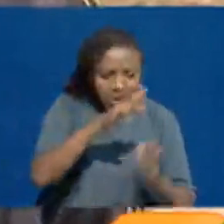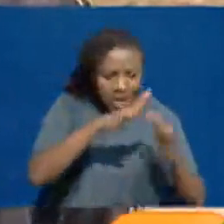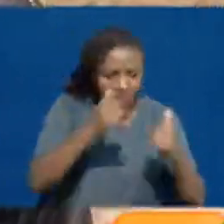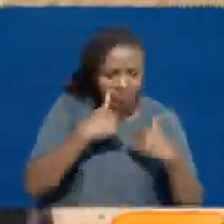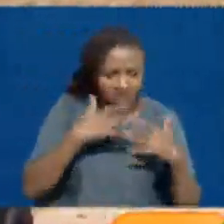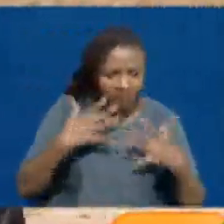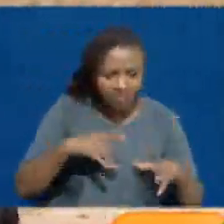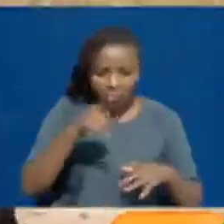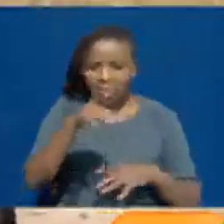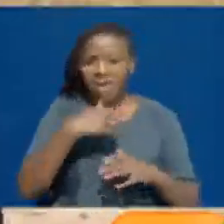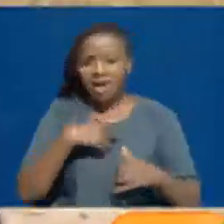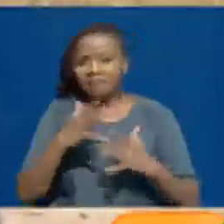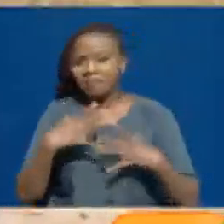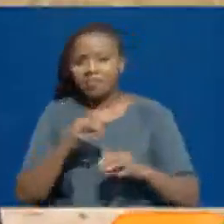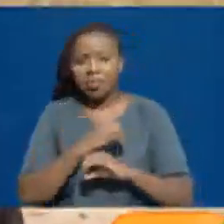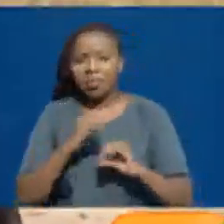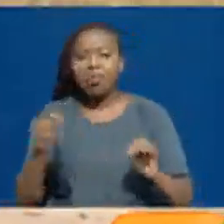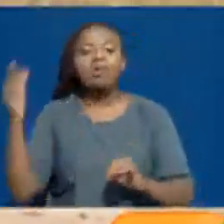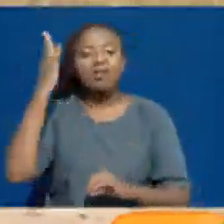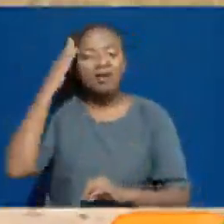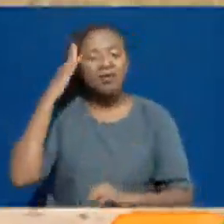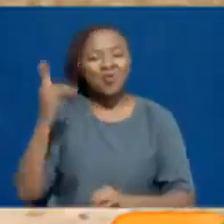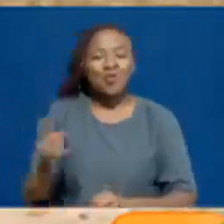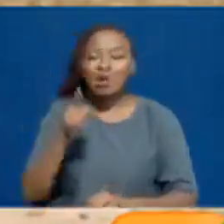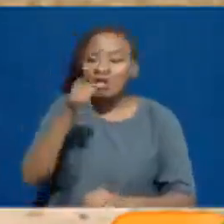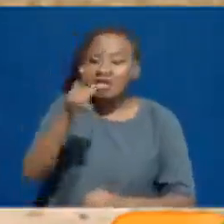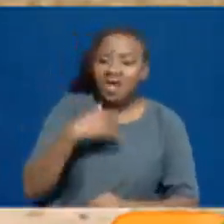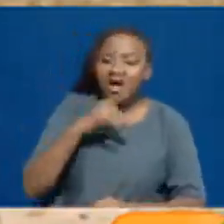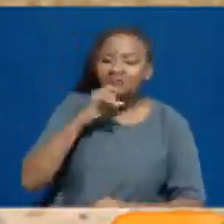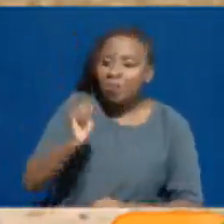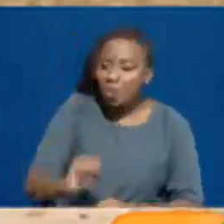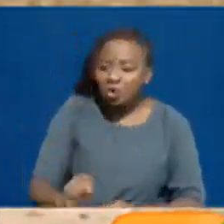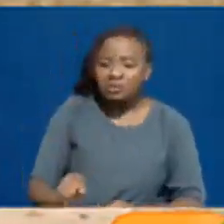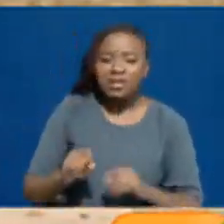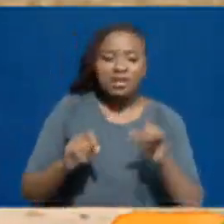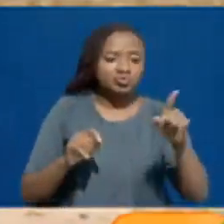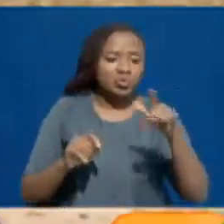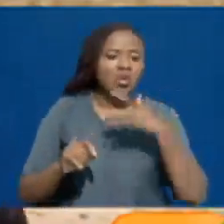na boma lile halina mtu. Ninajua boma lile lina mzee na lile lina mama.